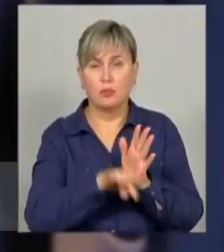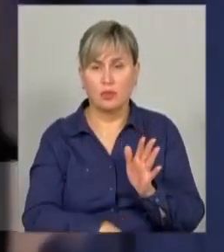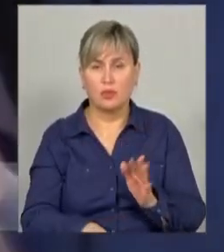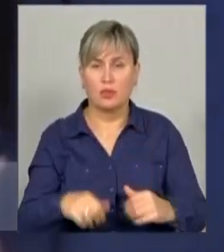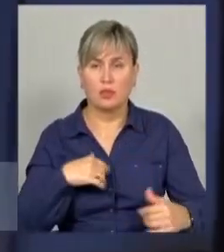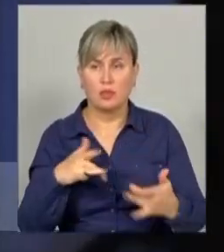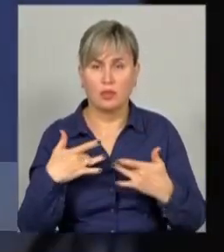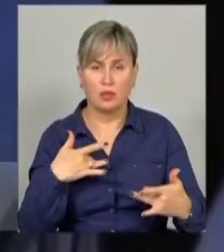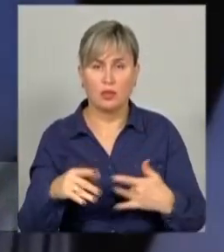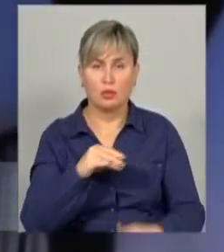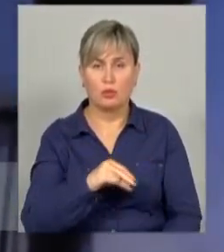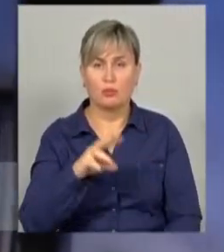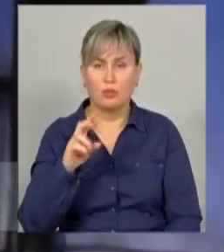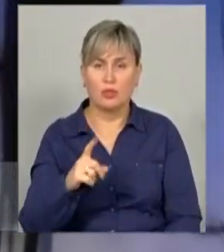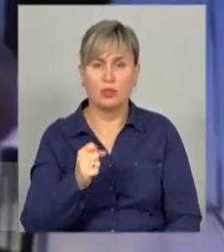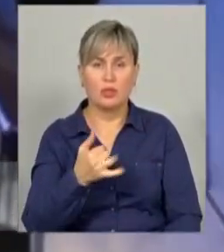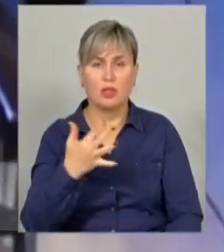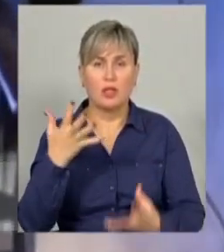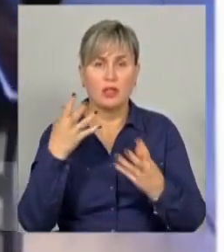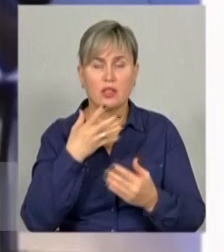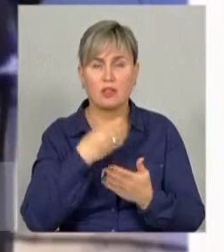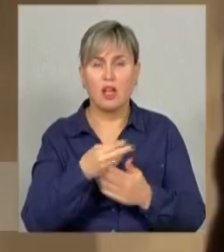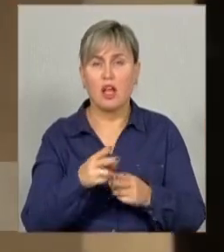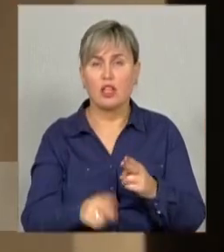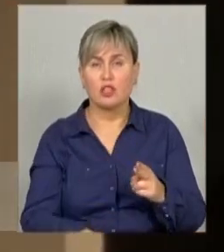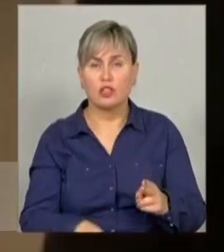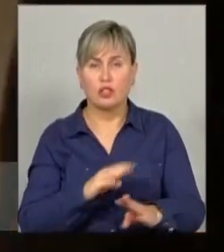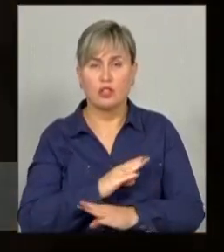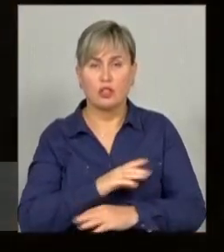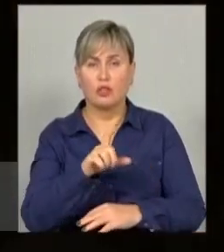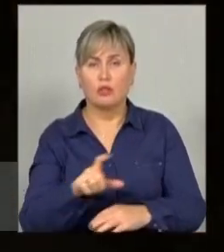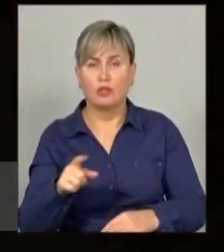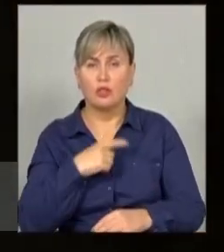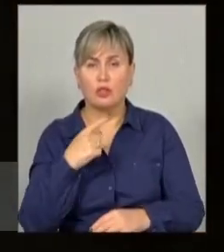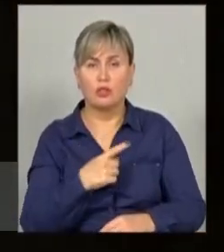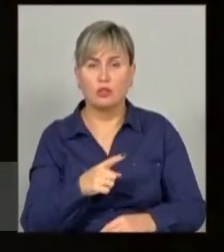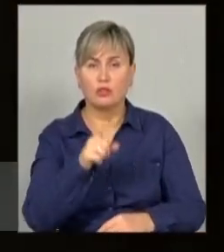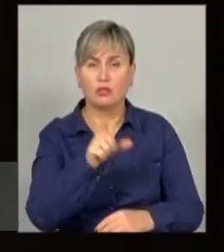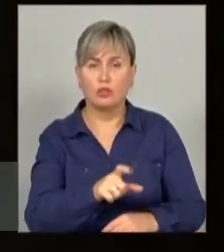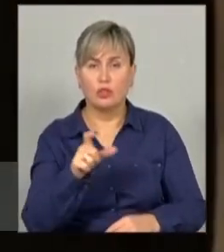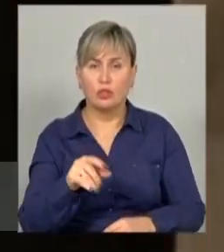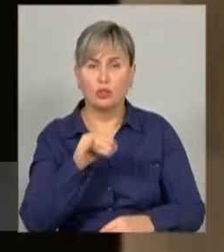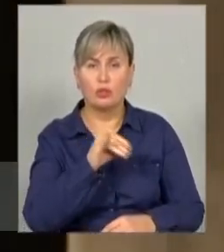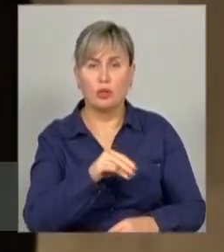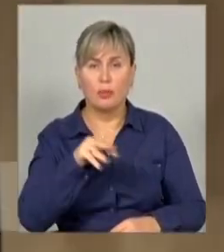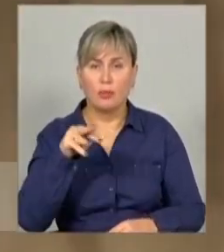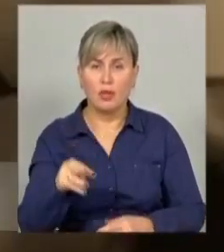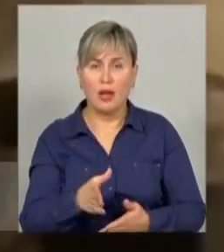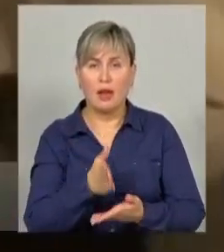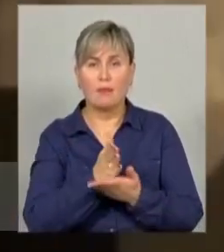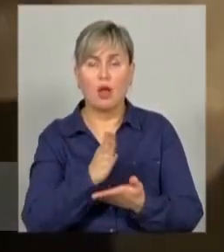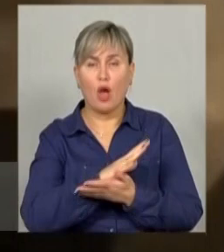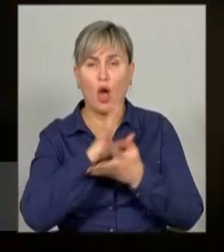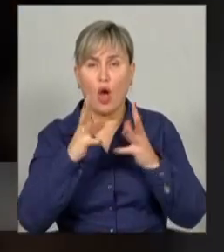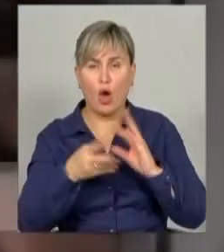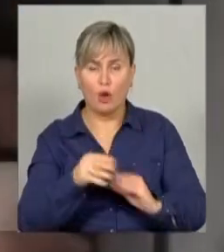играл Юрий Борисович за несколько дней до своей кончины коллеги говорят что персонаж Мистер Грин и Юрий Померанцев имели много общих